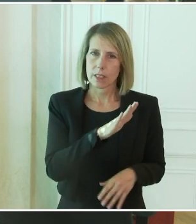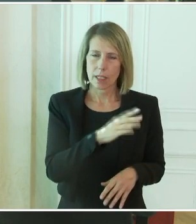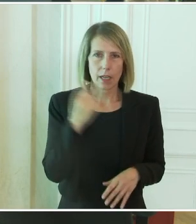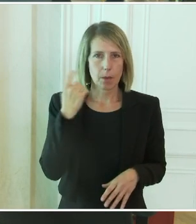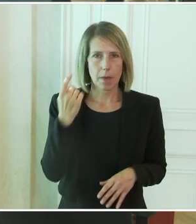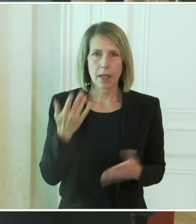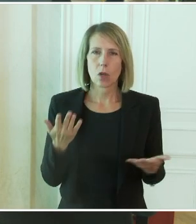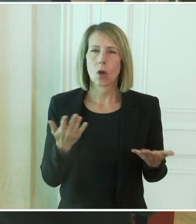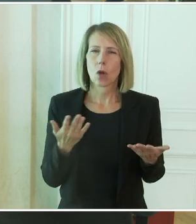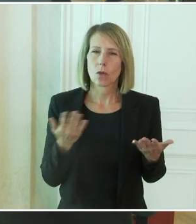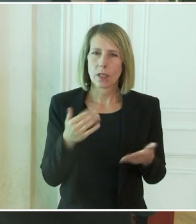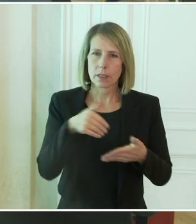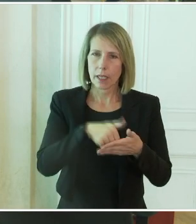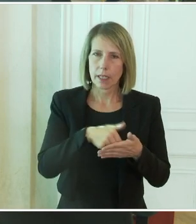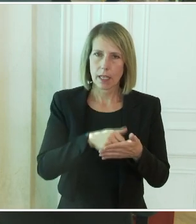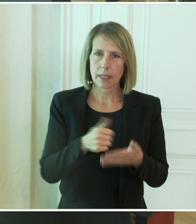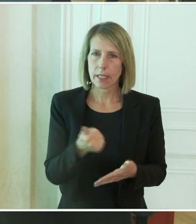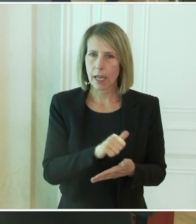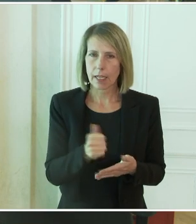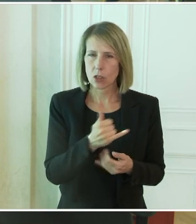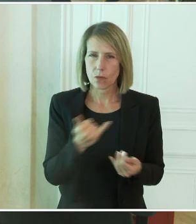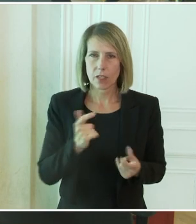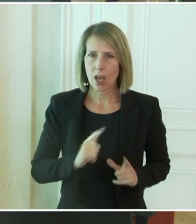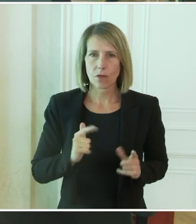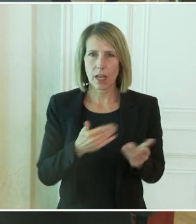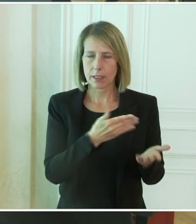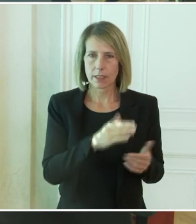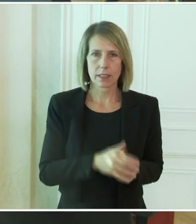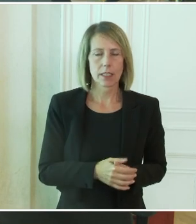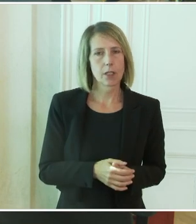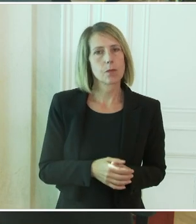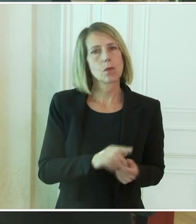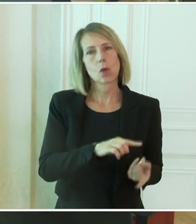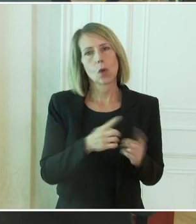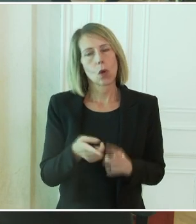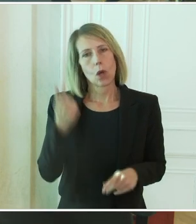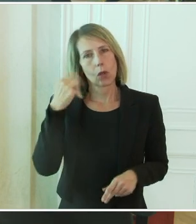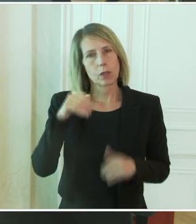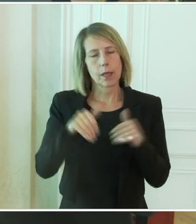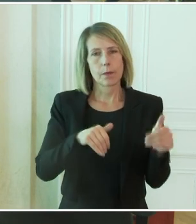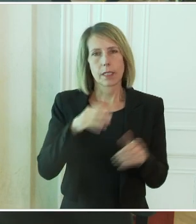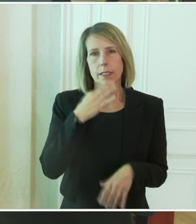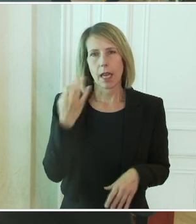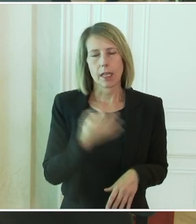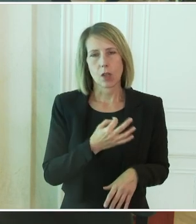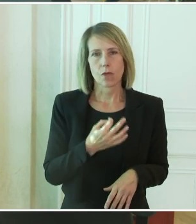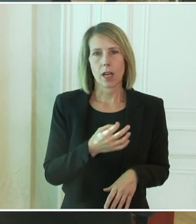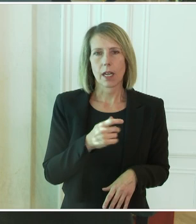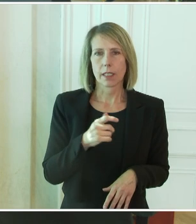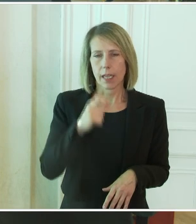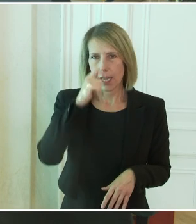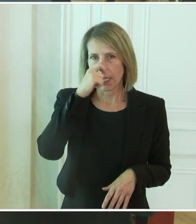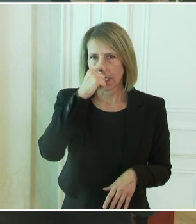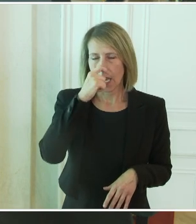ab, aber wie ist da Ihre inhaltliche Einschätzung? Und an den Herrn Minister noch eine Frage. Ein Gasembargo steht ja,